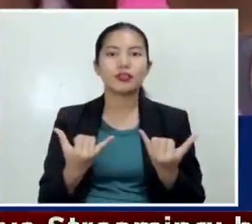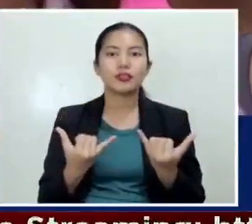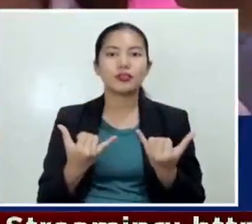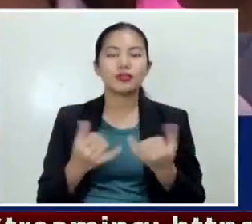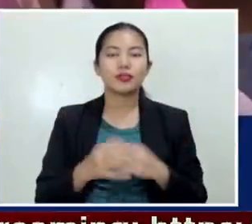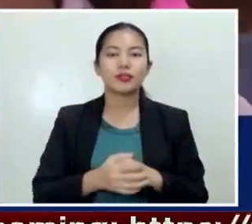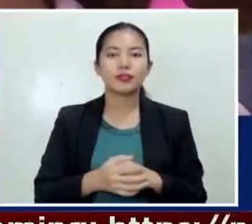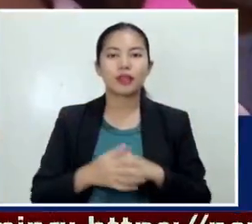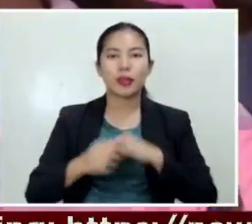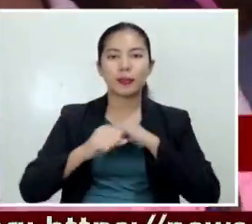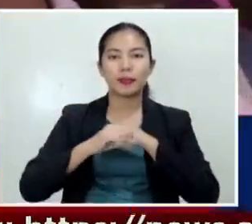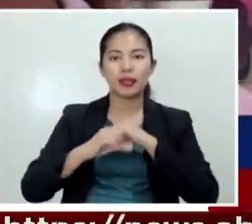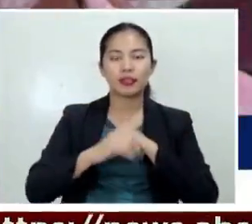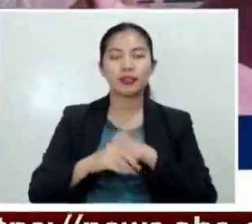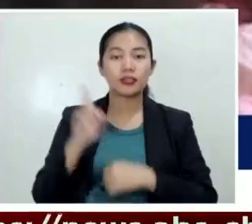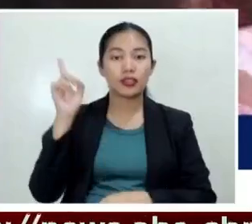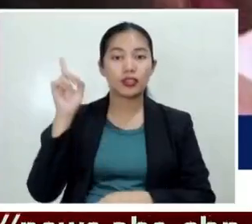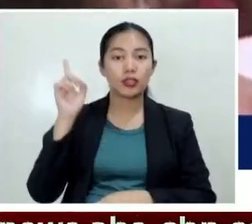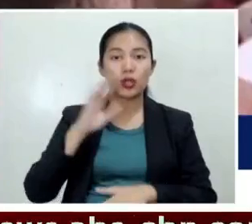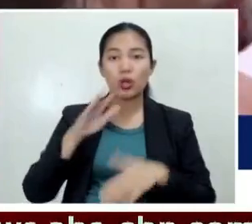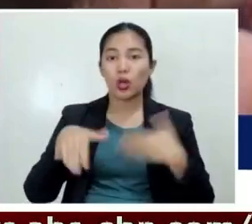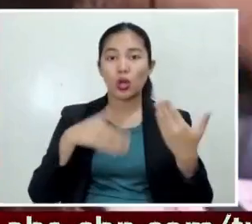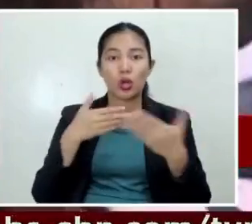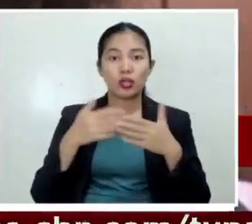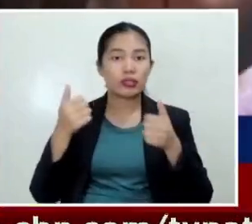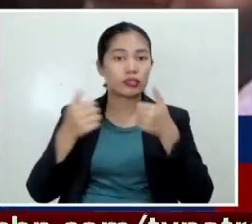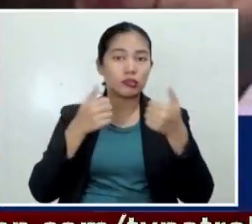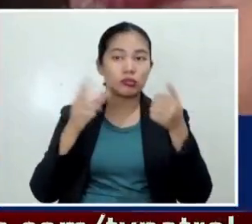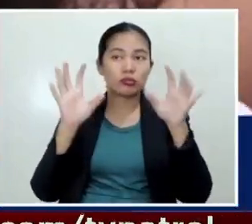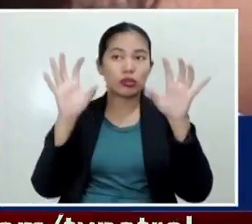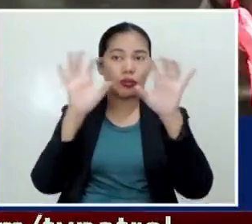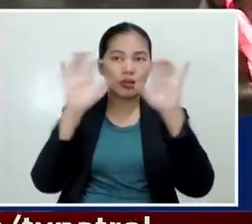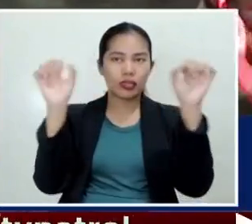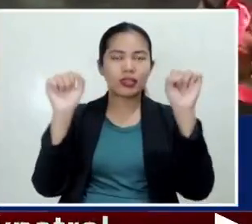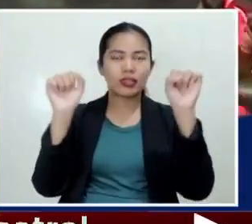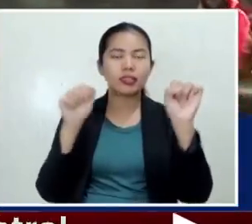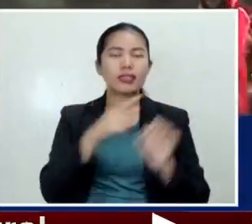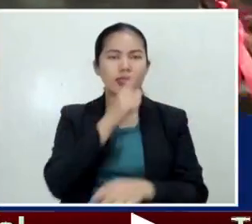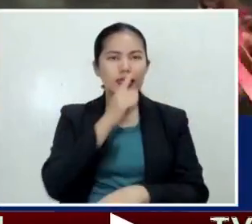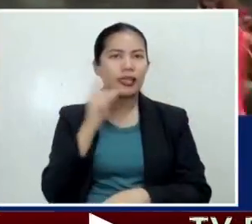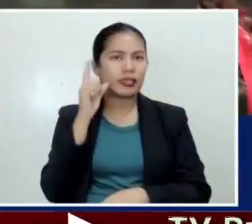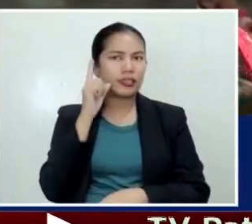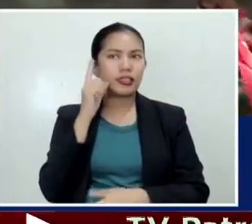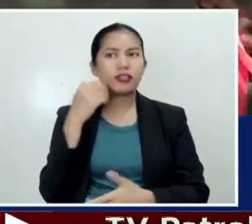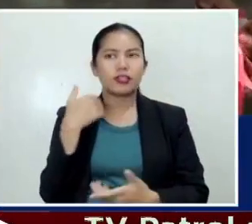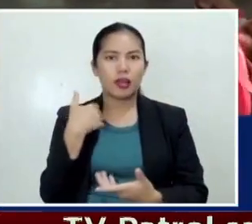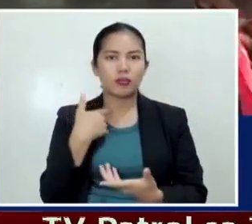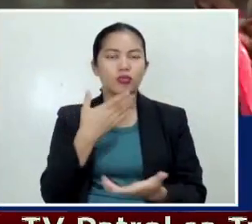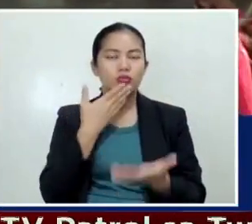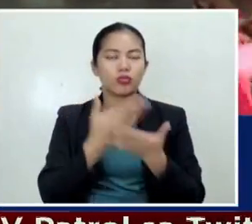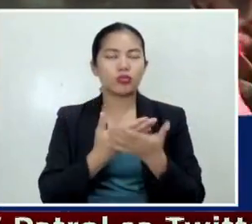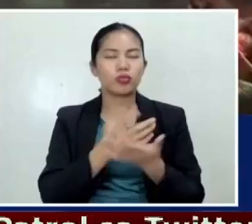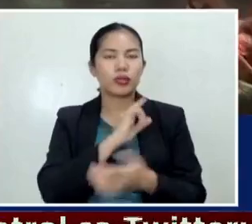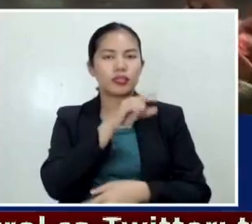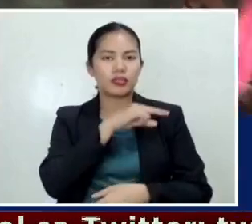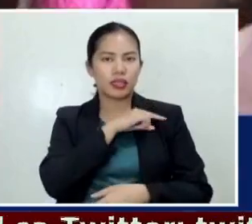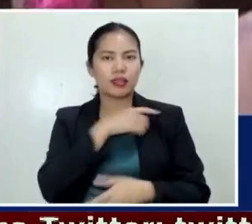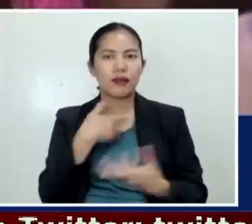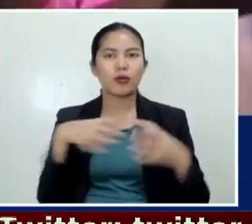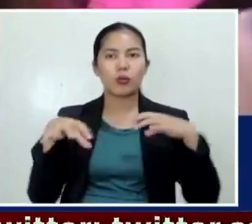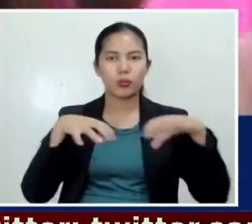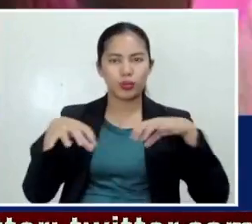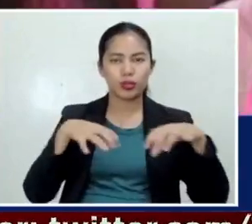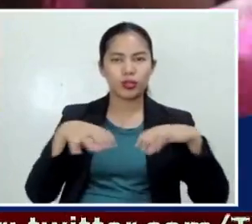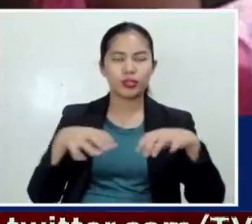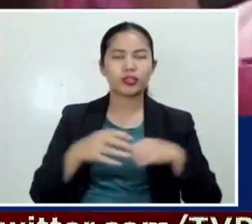Lahat pa ng kandidato, siya pa mas credible. Si Lenny po, hindi na pa puro salita, puro po siya gawa. May action po siya kasi sa